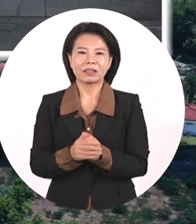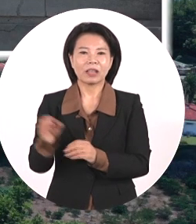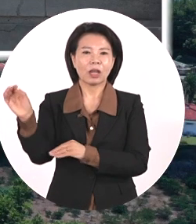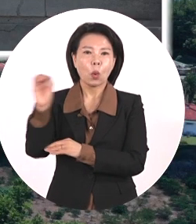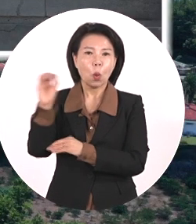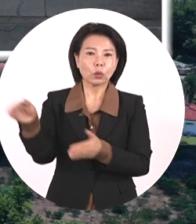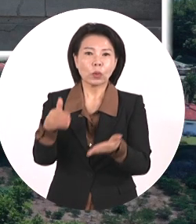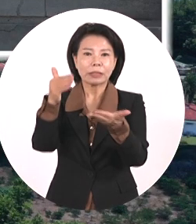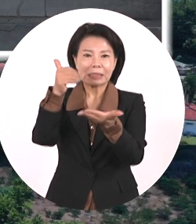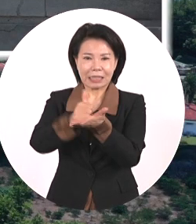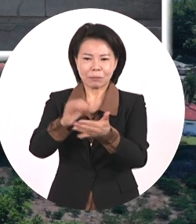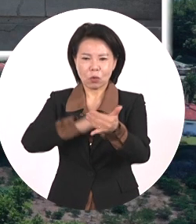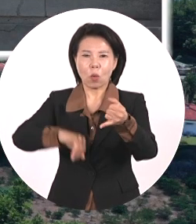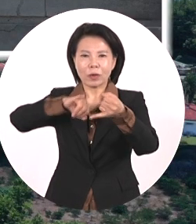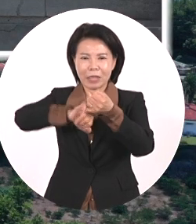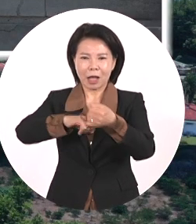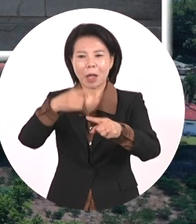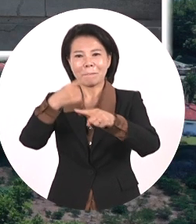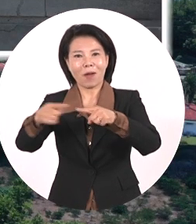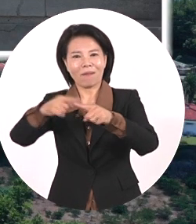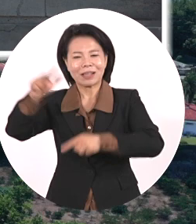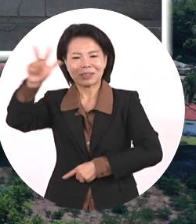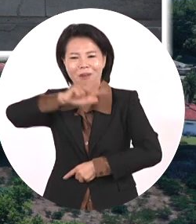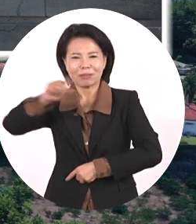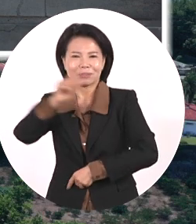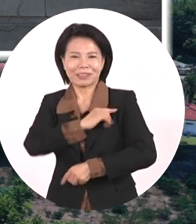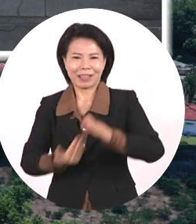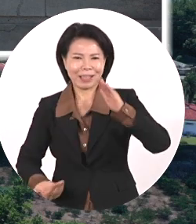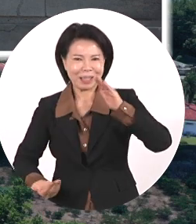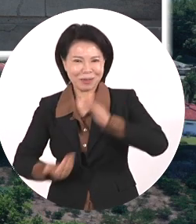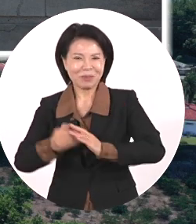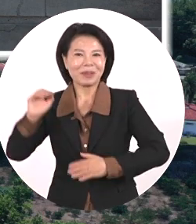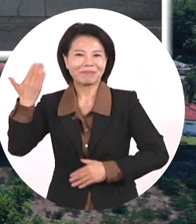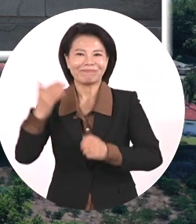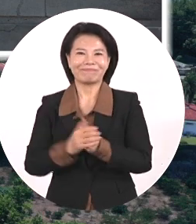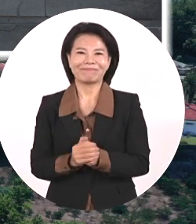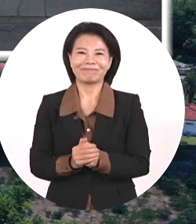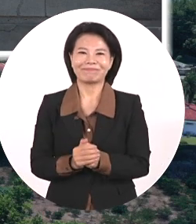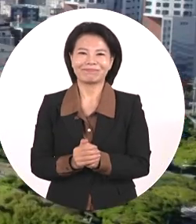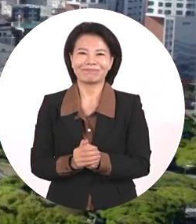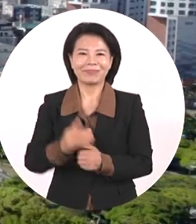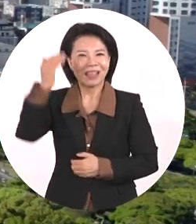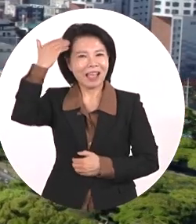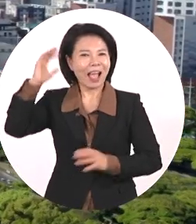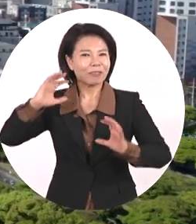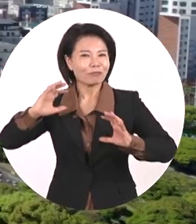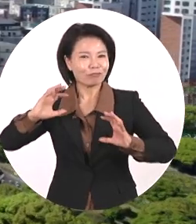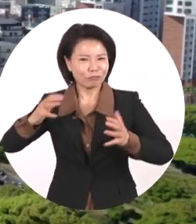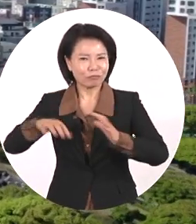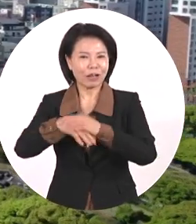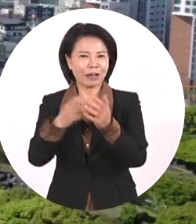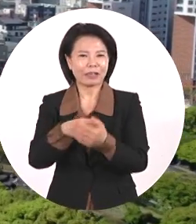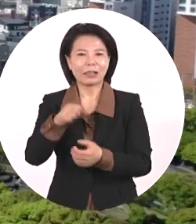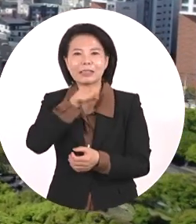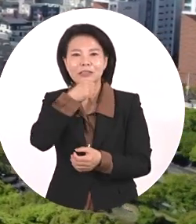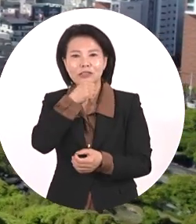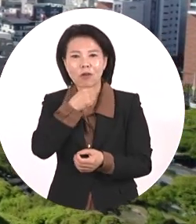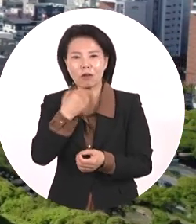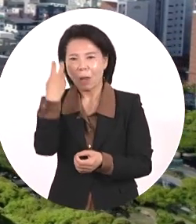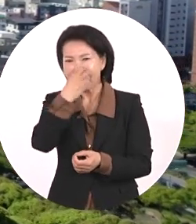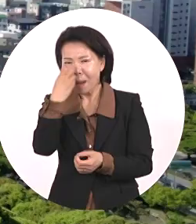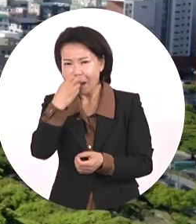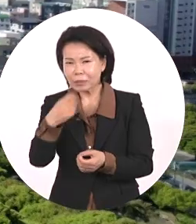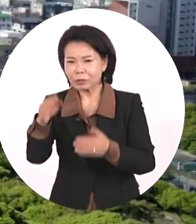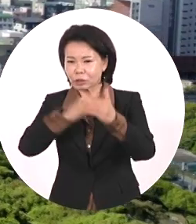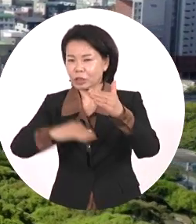제주특별자치도가 민선 8기 공약이행 평가에서 전국 최고 등급을 받았습니다. 한국 매니페스토